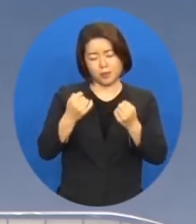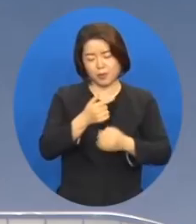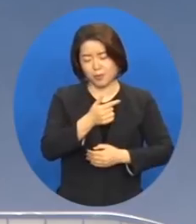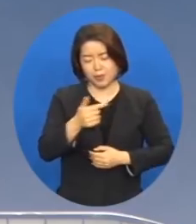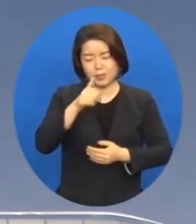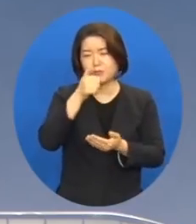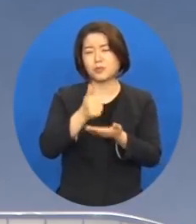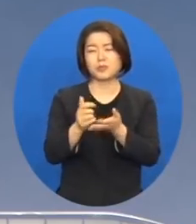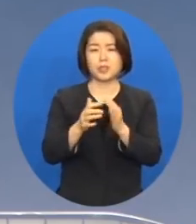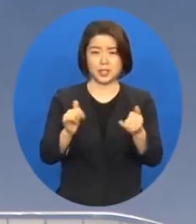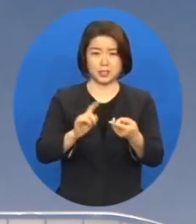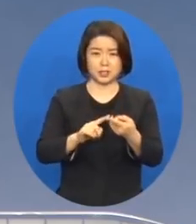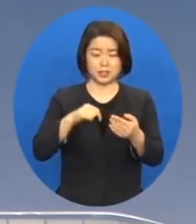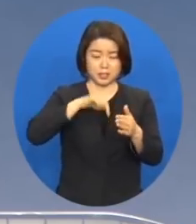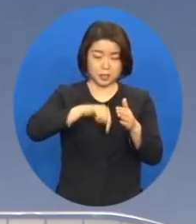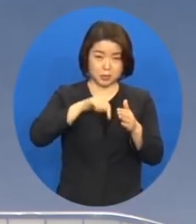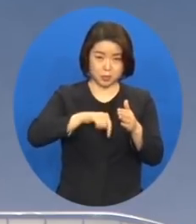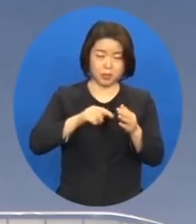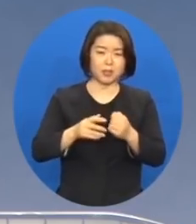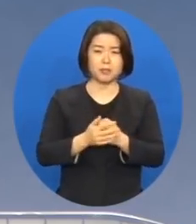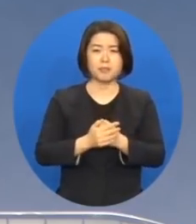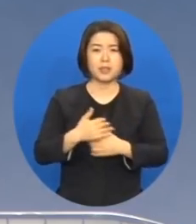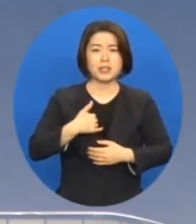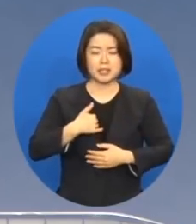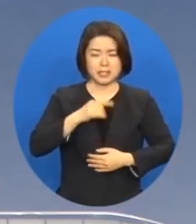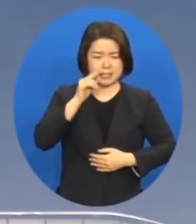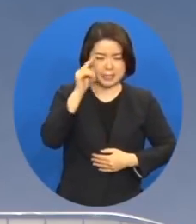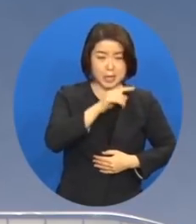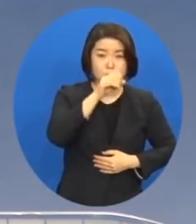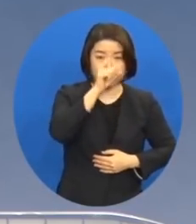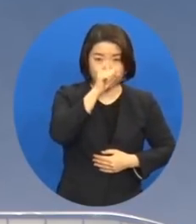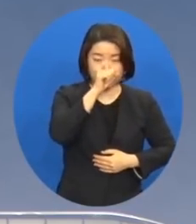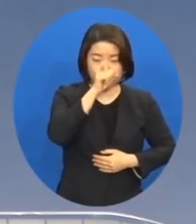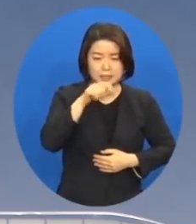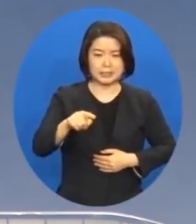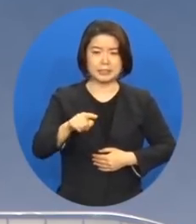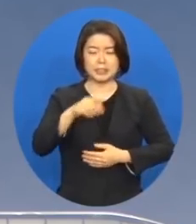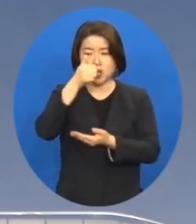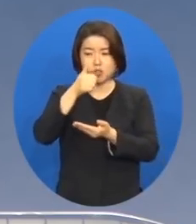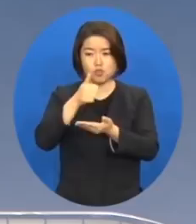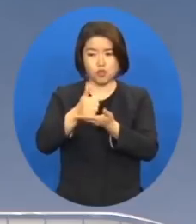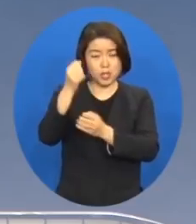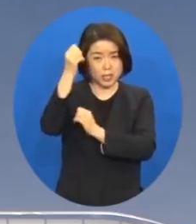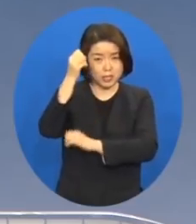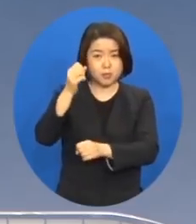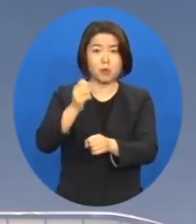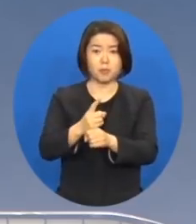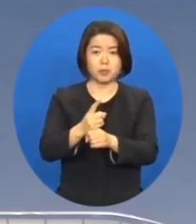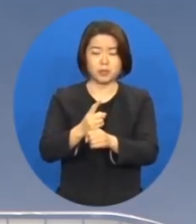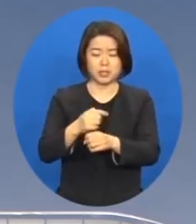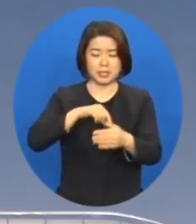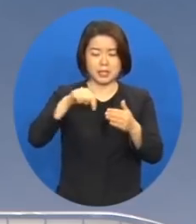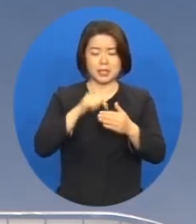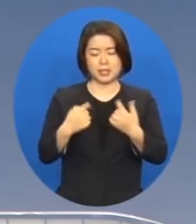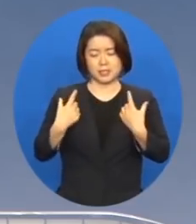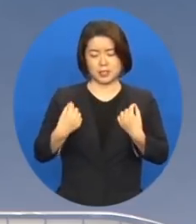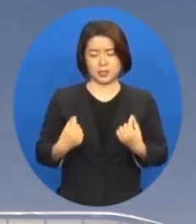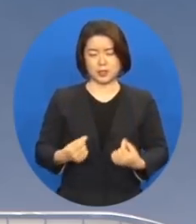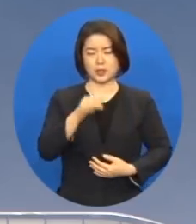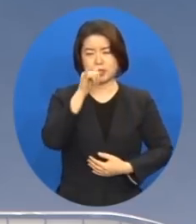죄인인지 제 속에 제가 악을 좋아하는 그런 죄된 본성이 제 안에 여전히 있다는